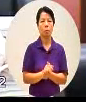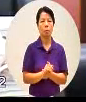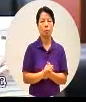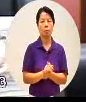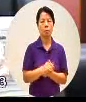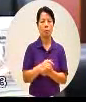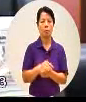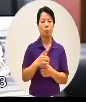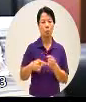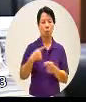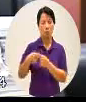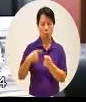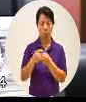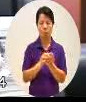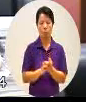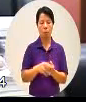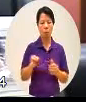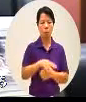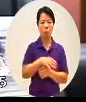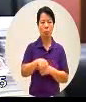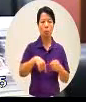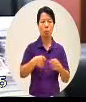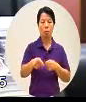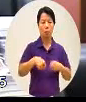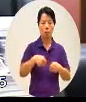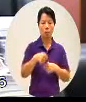年度施政计划都要靠你这个单位